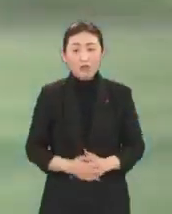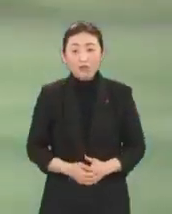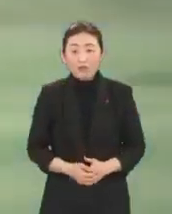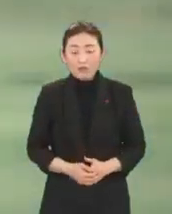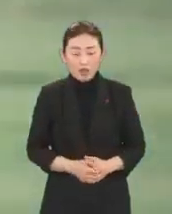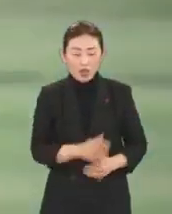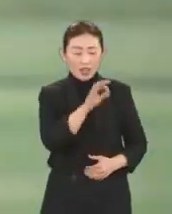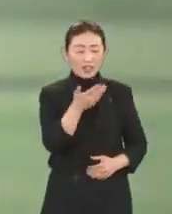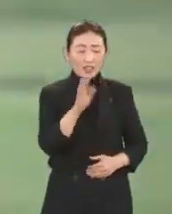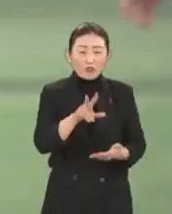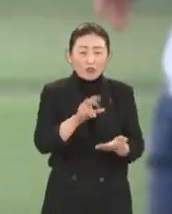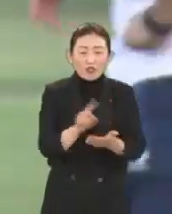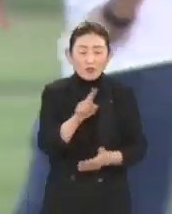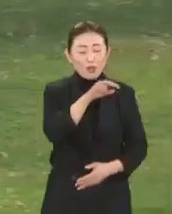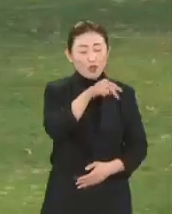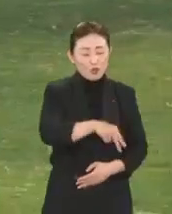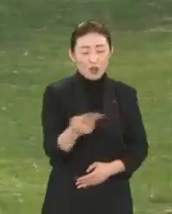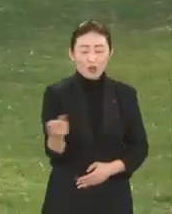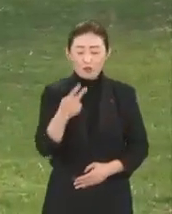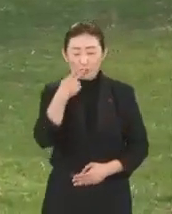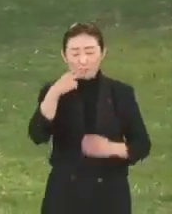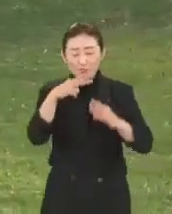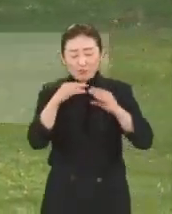유강현과의 호흡입니다 중앙수비수